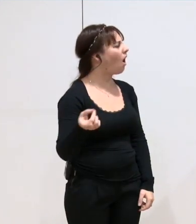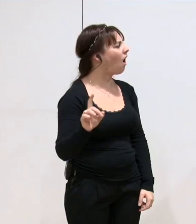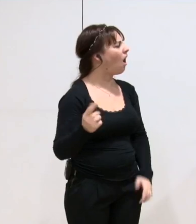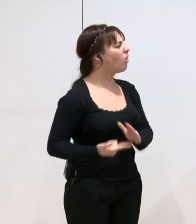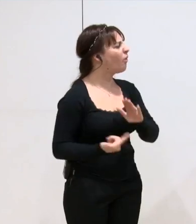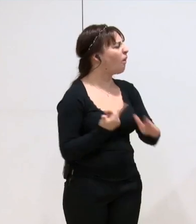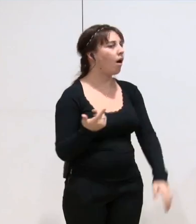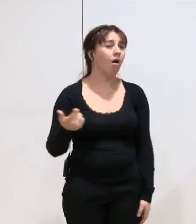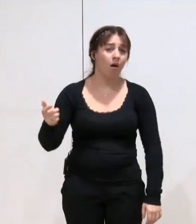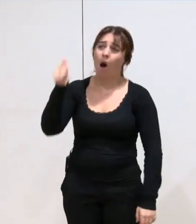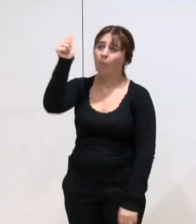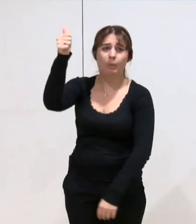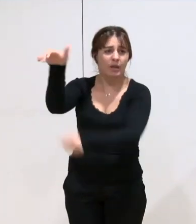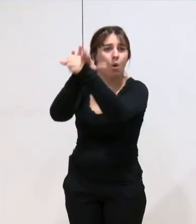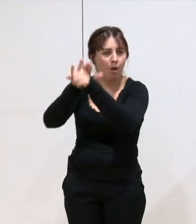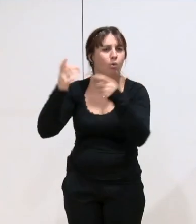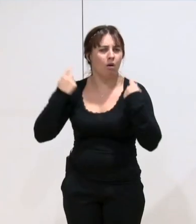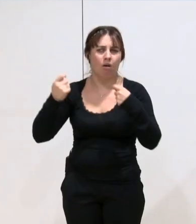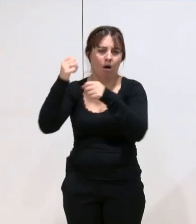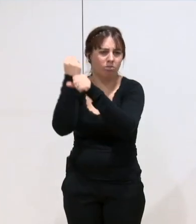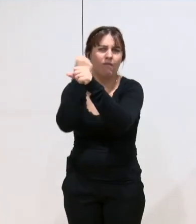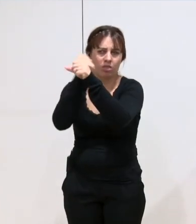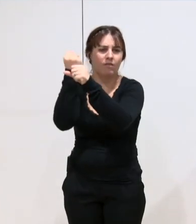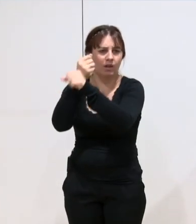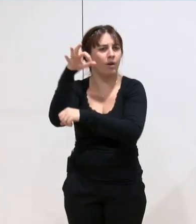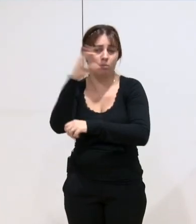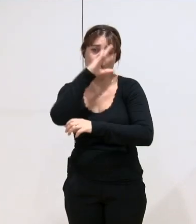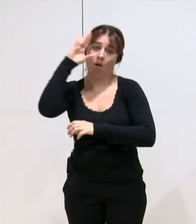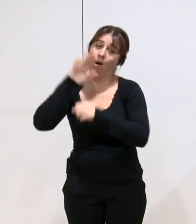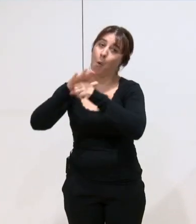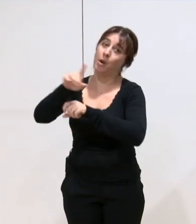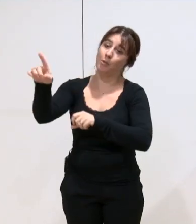fois pas tout. Hein, il a fait beaucoup de choses, mais pas tout.